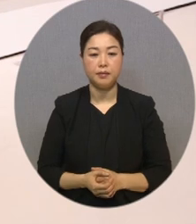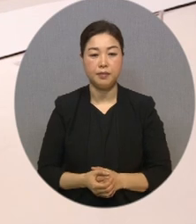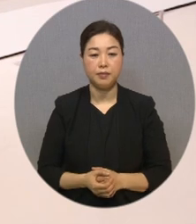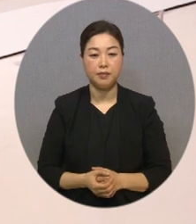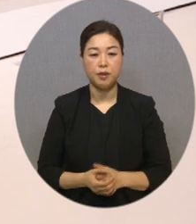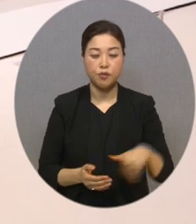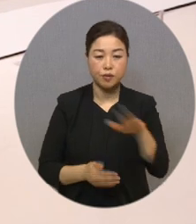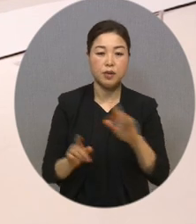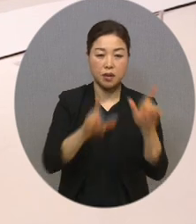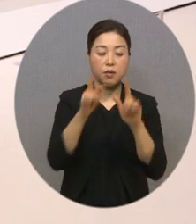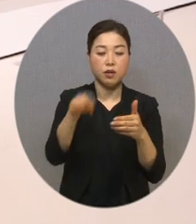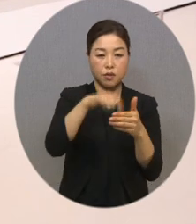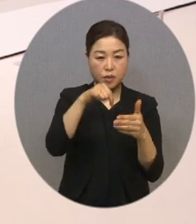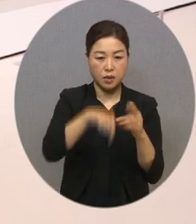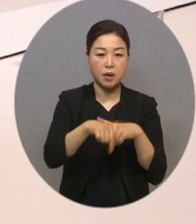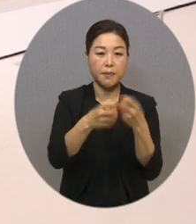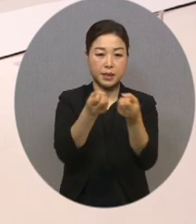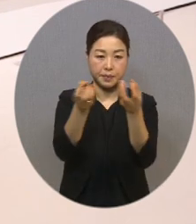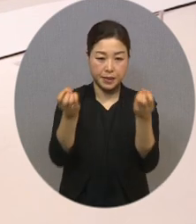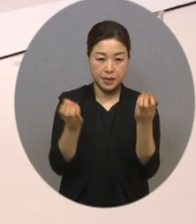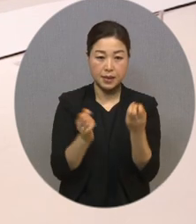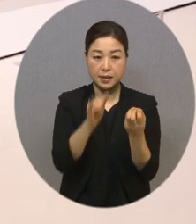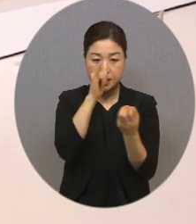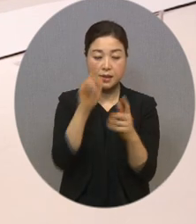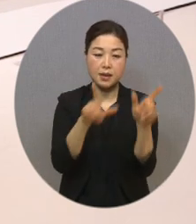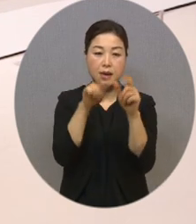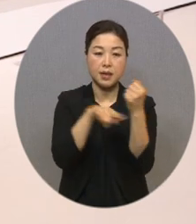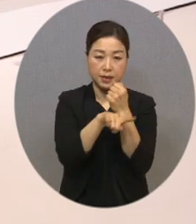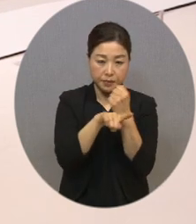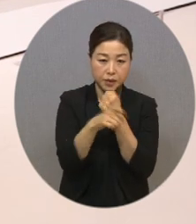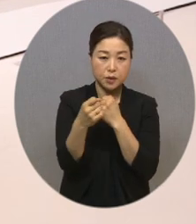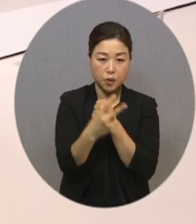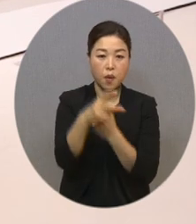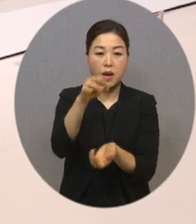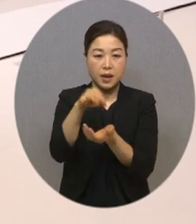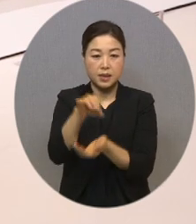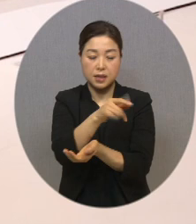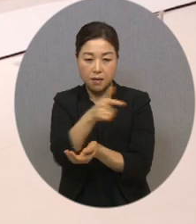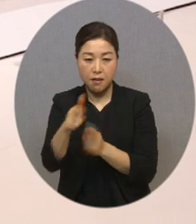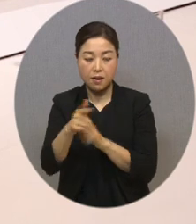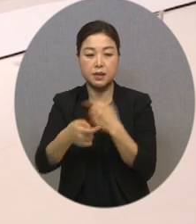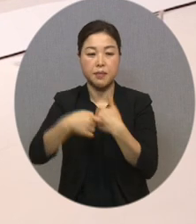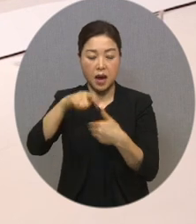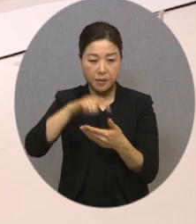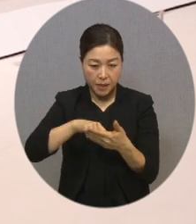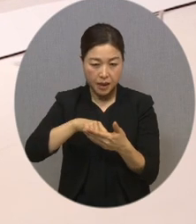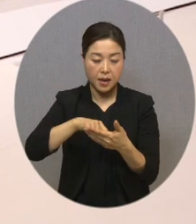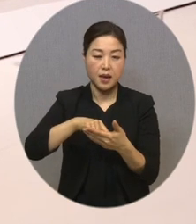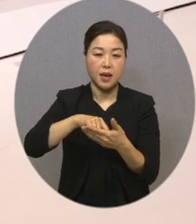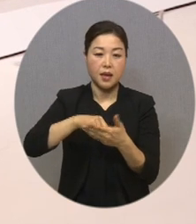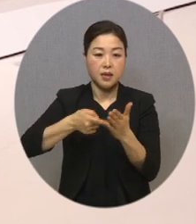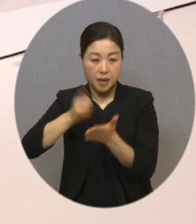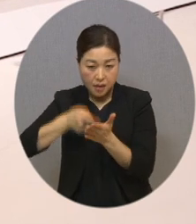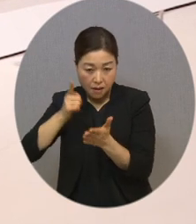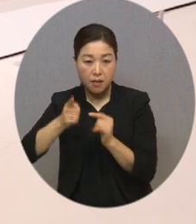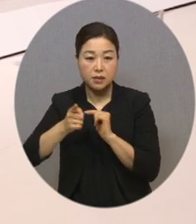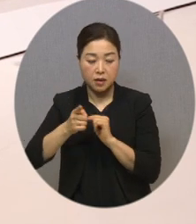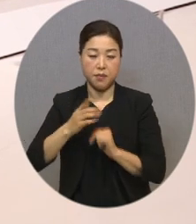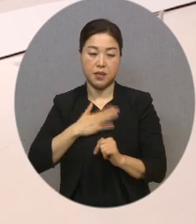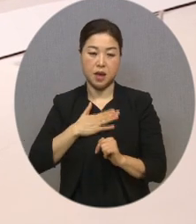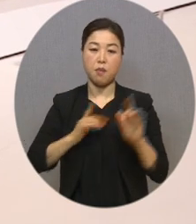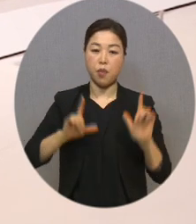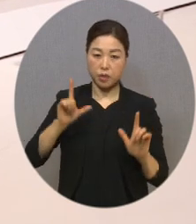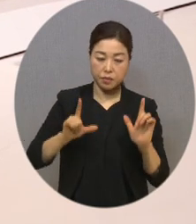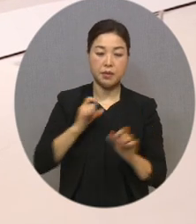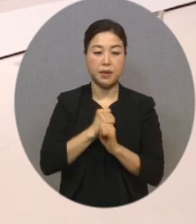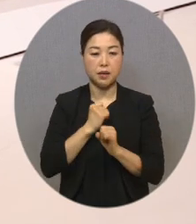우리의 일상 속에서 반짝반짝 빛나는 삶의 의미들과 가치를 마음에 지문을 새기듯 자신만의 삶의 무늬로